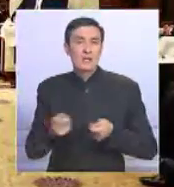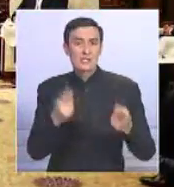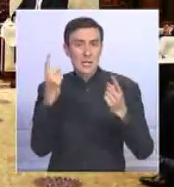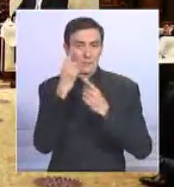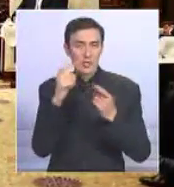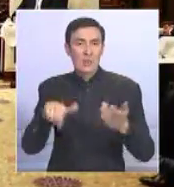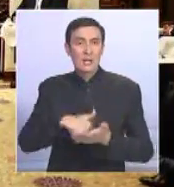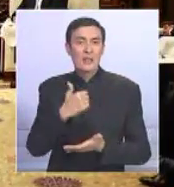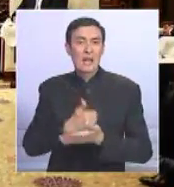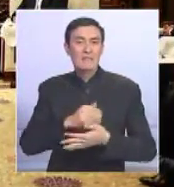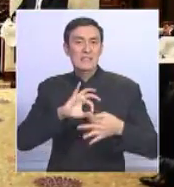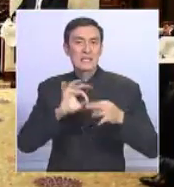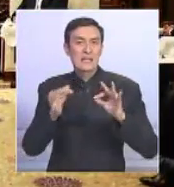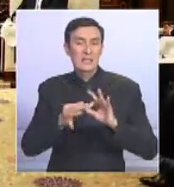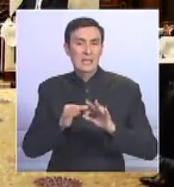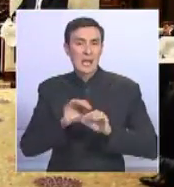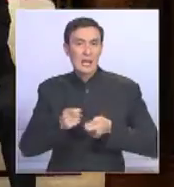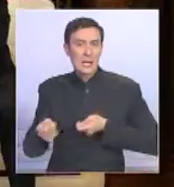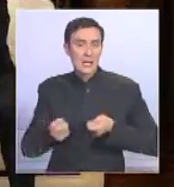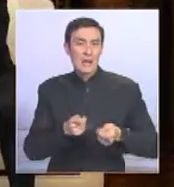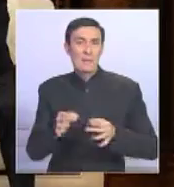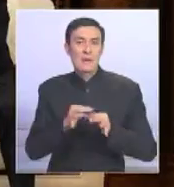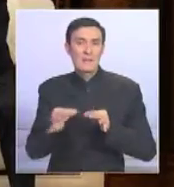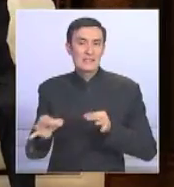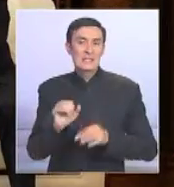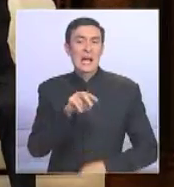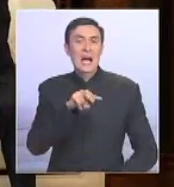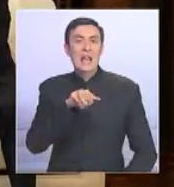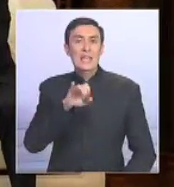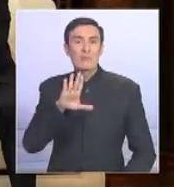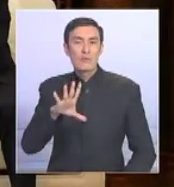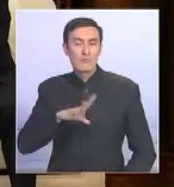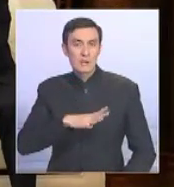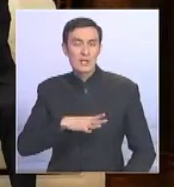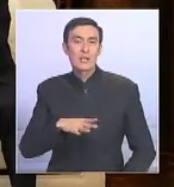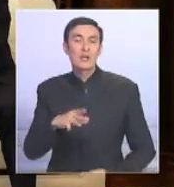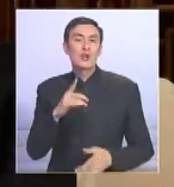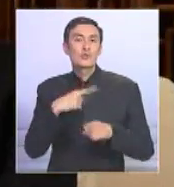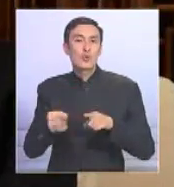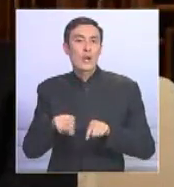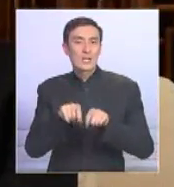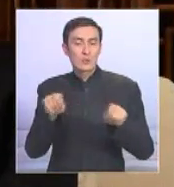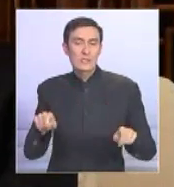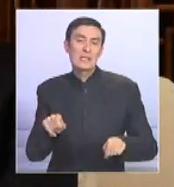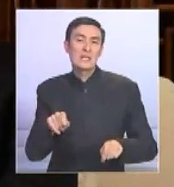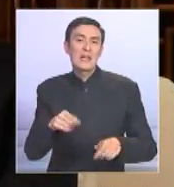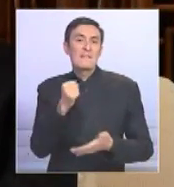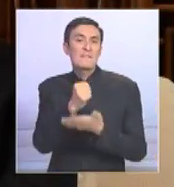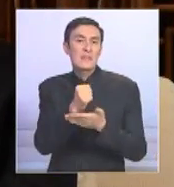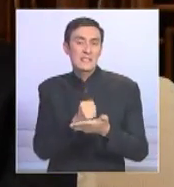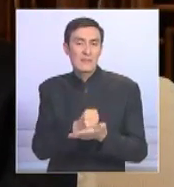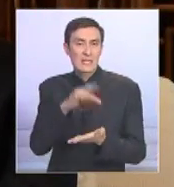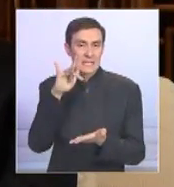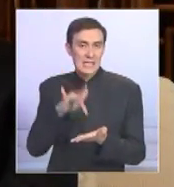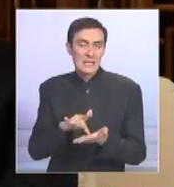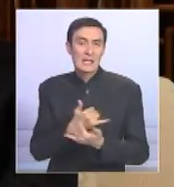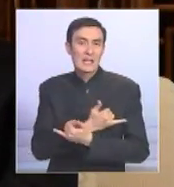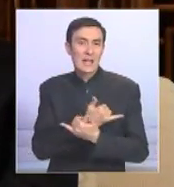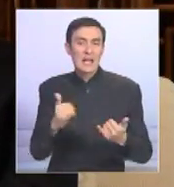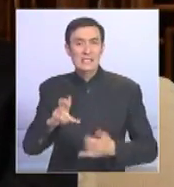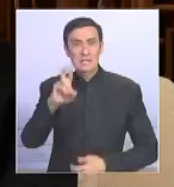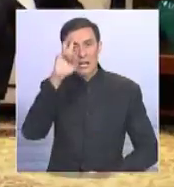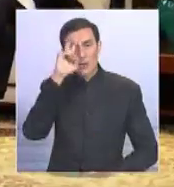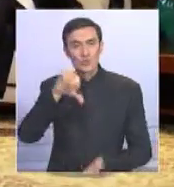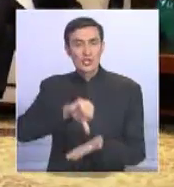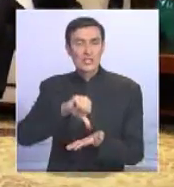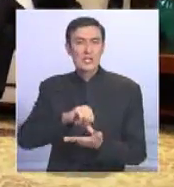сообщил главный секретарь провинции Юньнань Рашид Алимов. Там же в скором времени может заработать и визовый центр для стран-участников